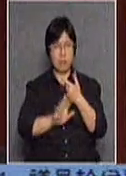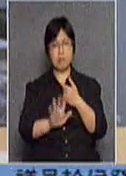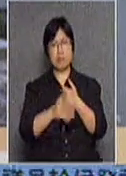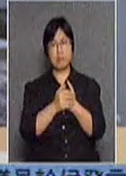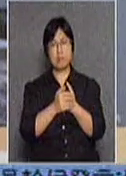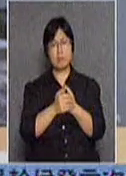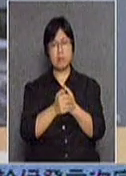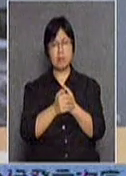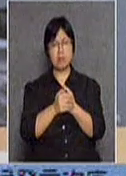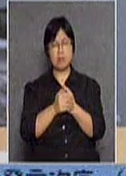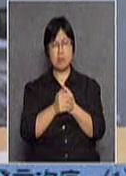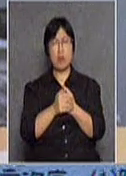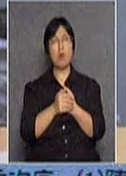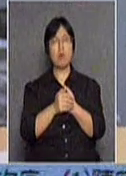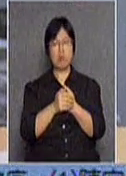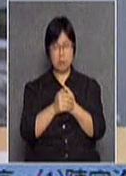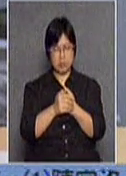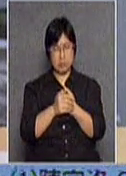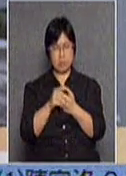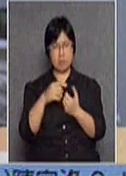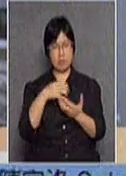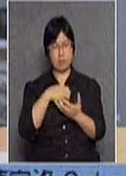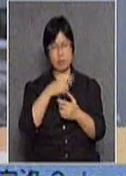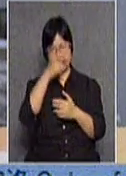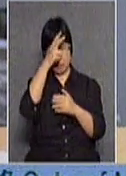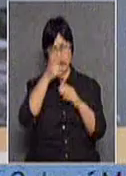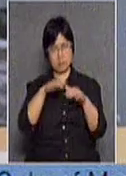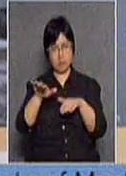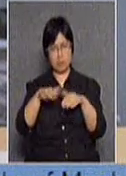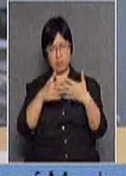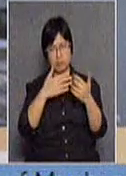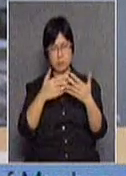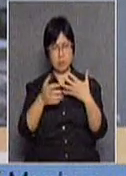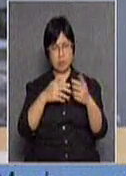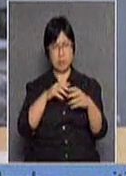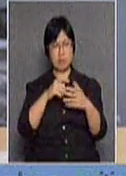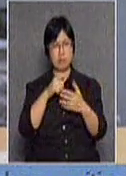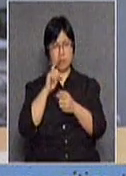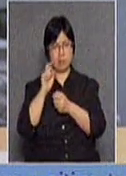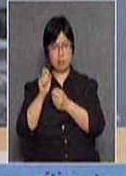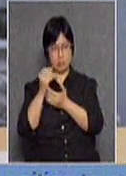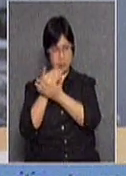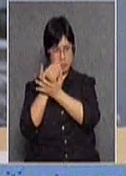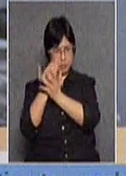哦，咁樣。咁嗱，我就覺得海事處綜合上述嘅呢一個